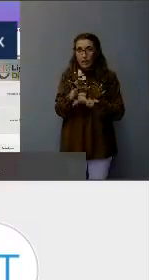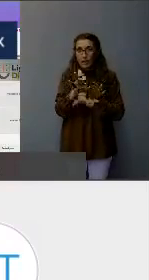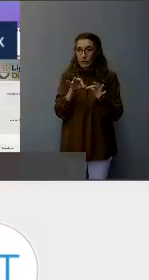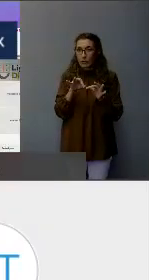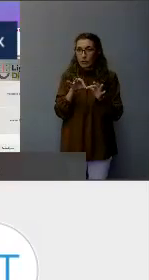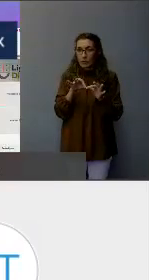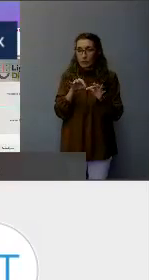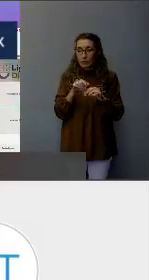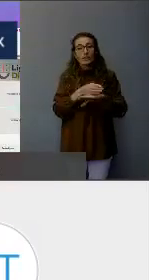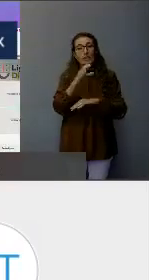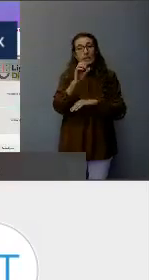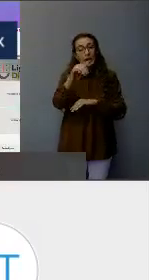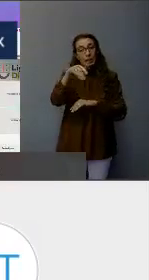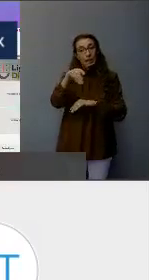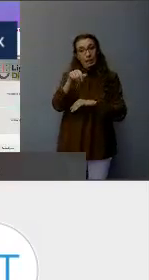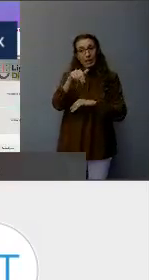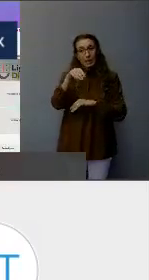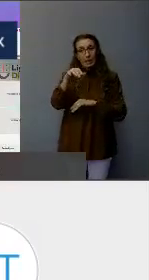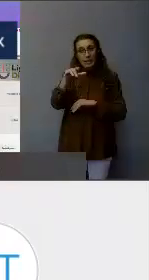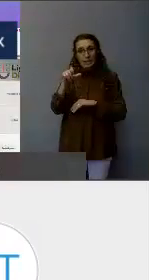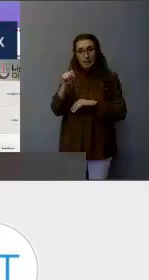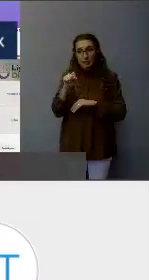consigliere campanella